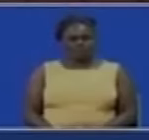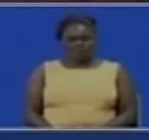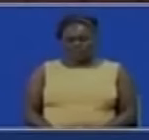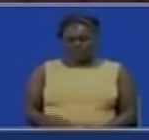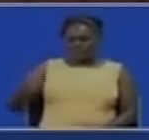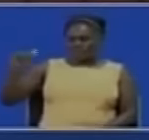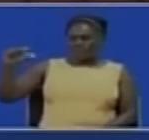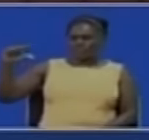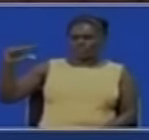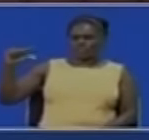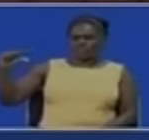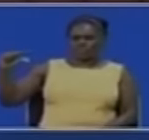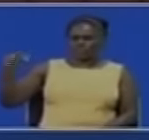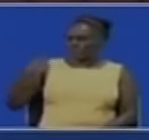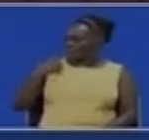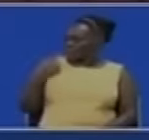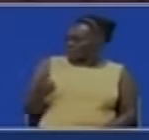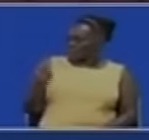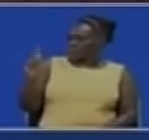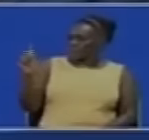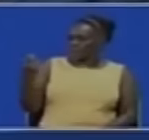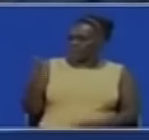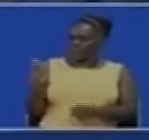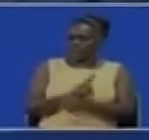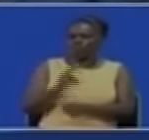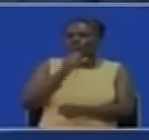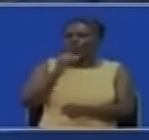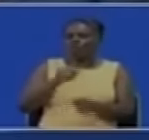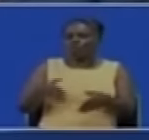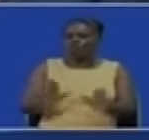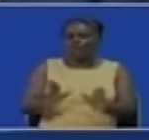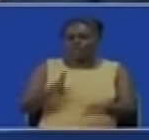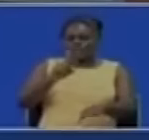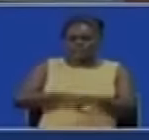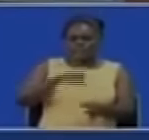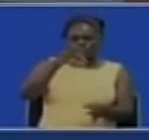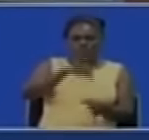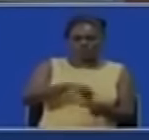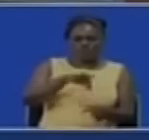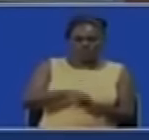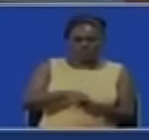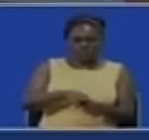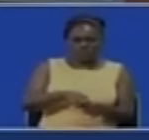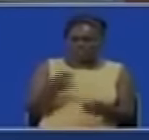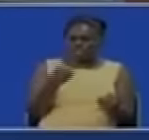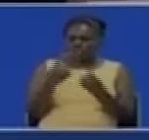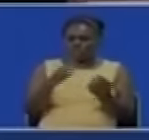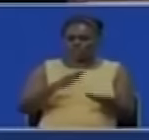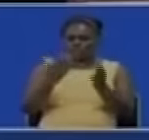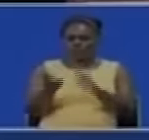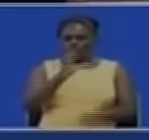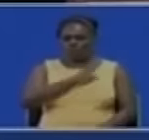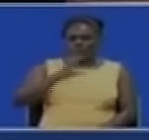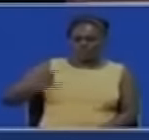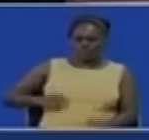Mwanasheria mkuu Githu Muigai anasema kuwa Kenya inatumia mfumo wa analogi katika upigaji kura. Muigai alizungumza mbele ya kamati ya